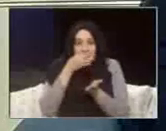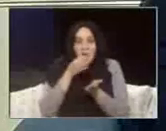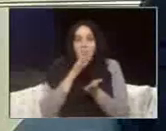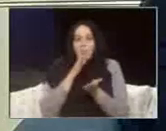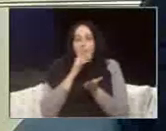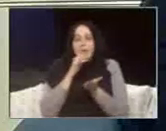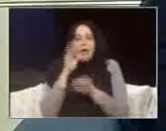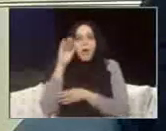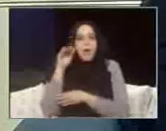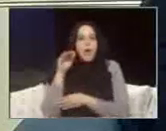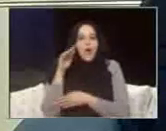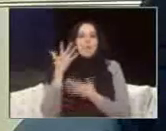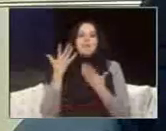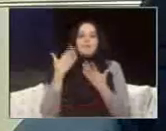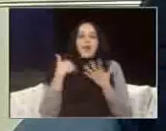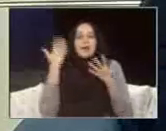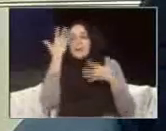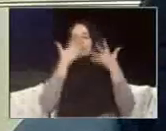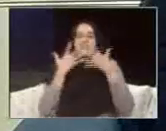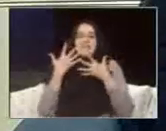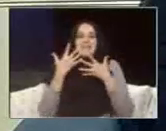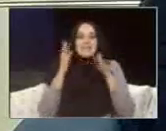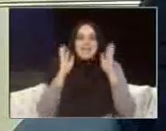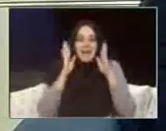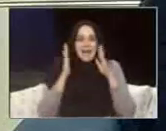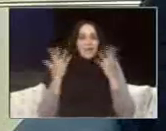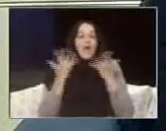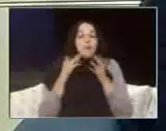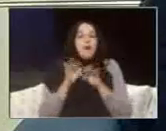نقولها في مع الركوع ننسى.